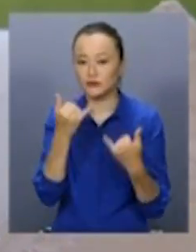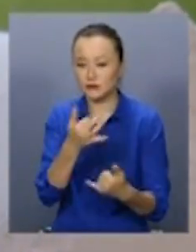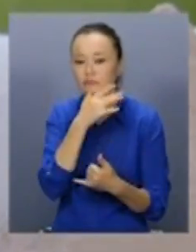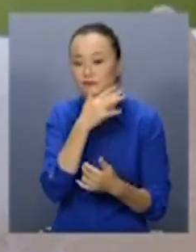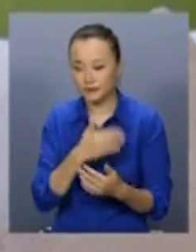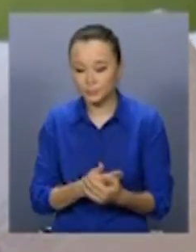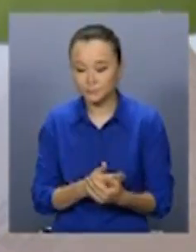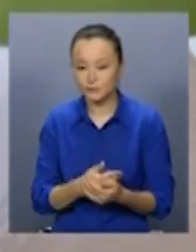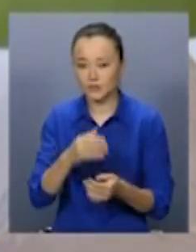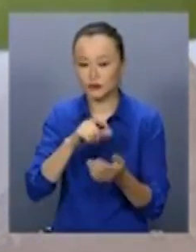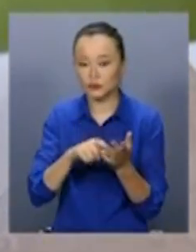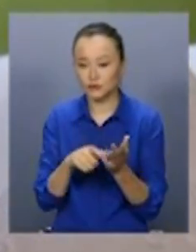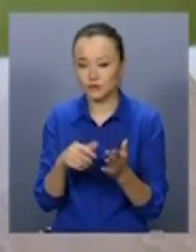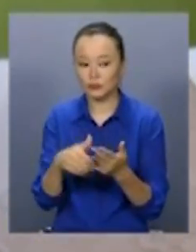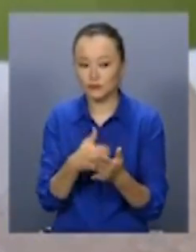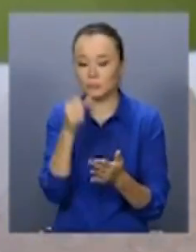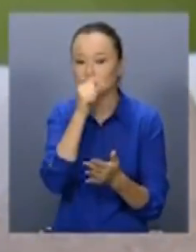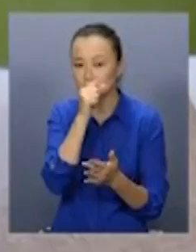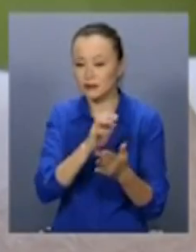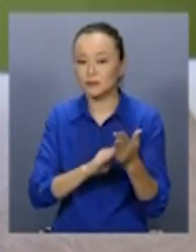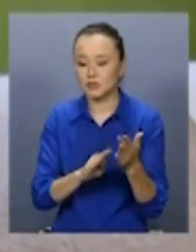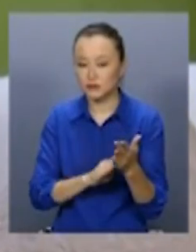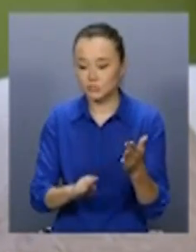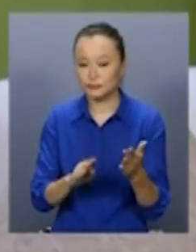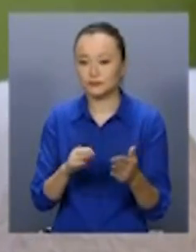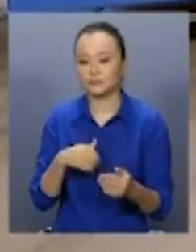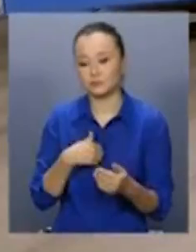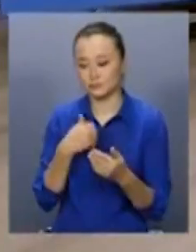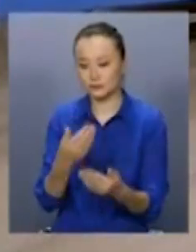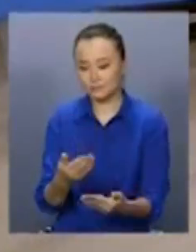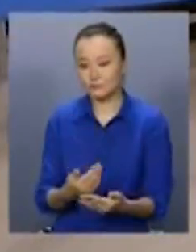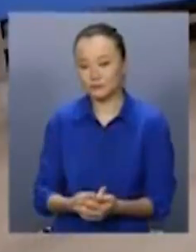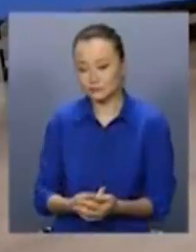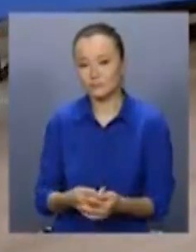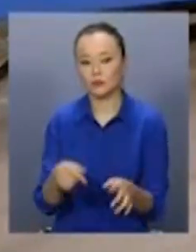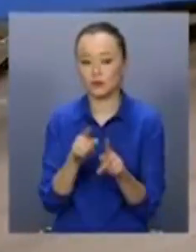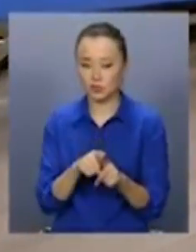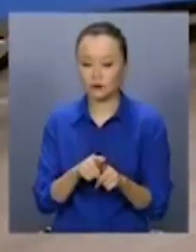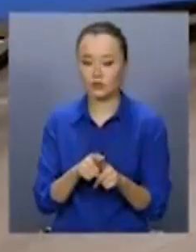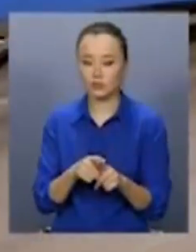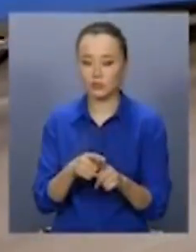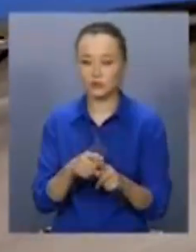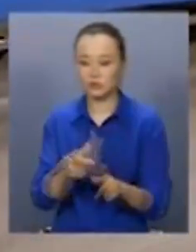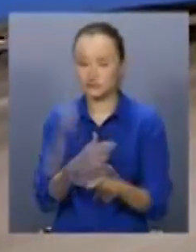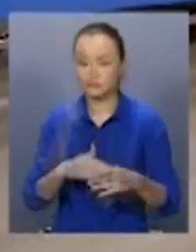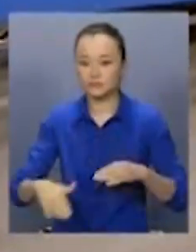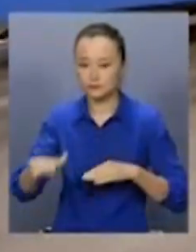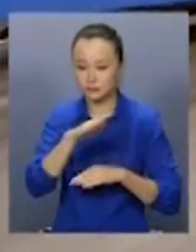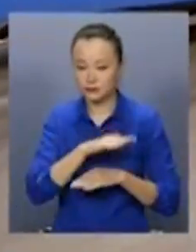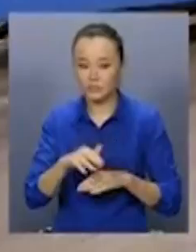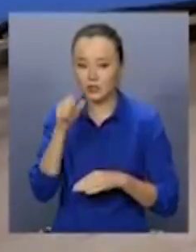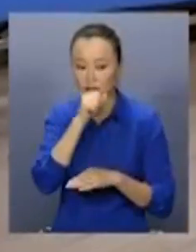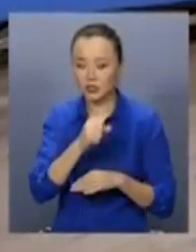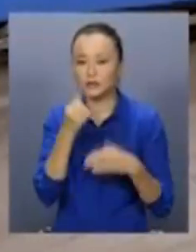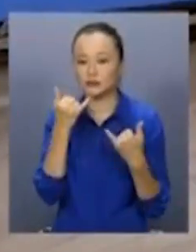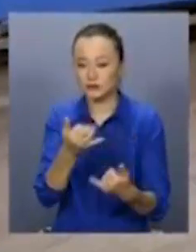жаңа әндер көп жиналып қалды, соның бәрін бір паш етіп жаңағы сыйласам ба деймін, бұйырса. Ал